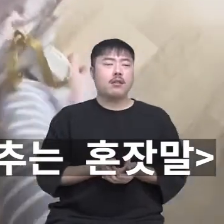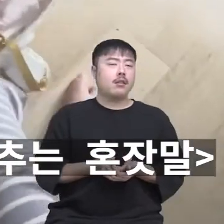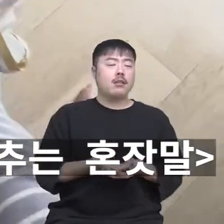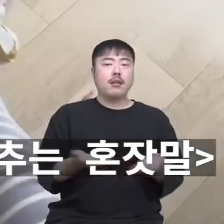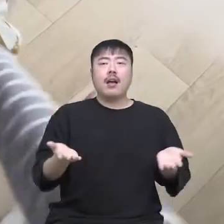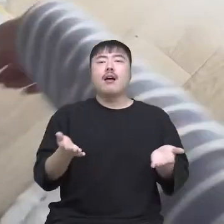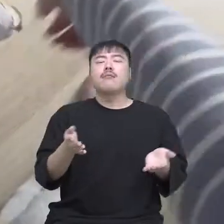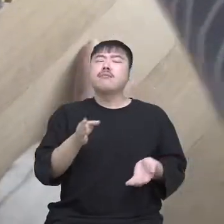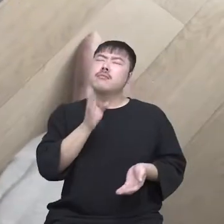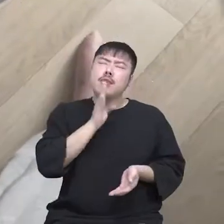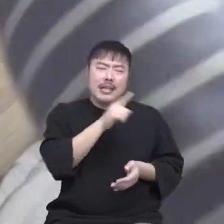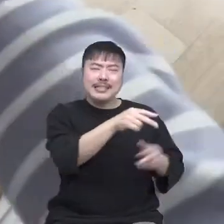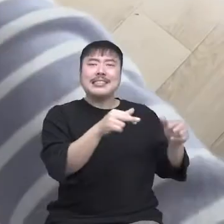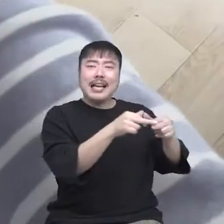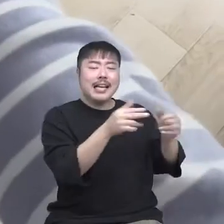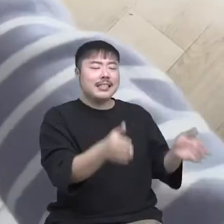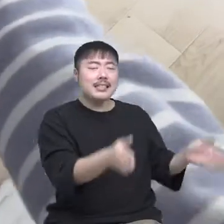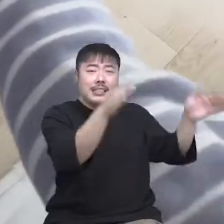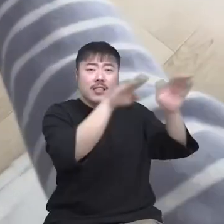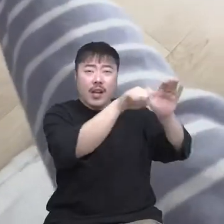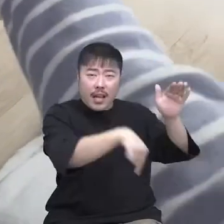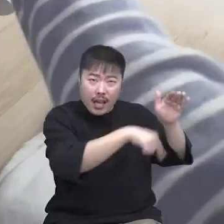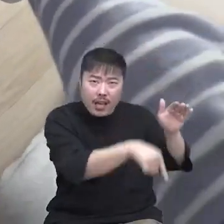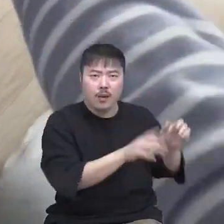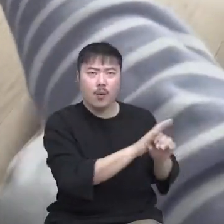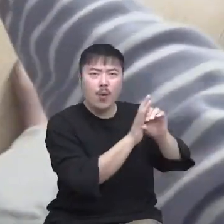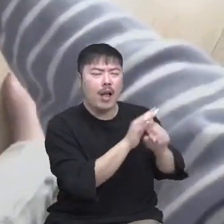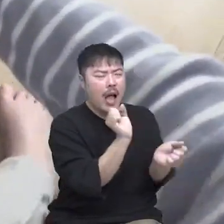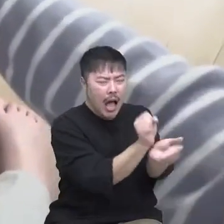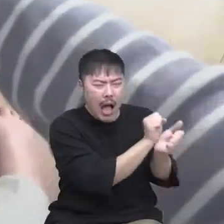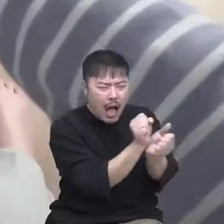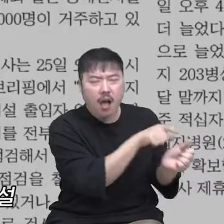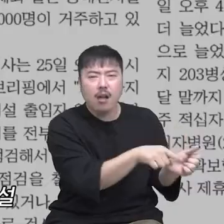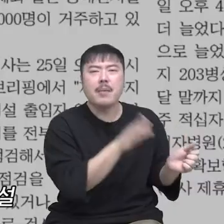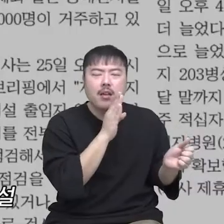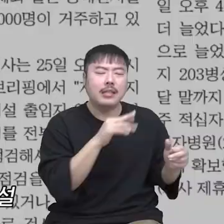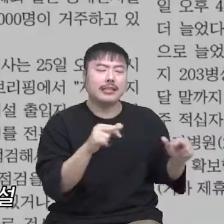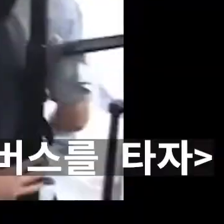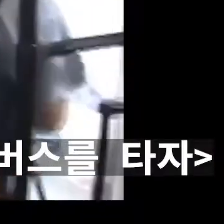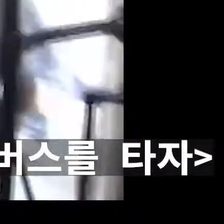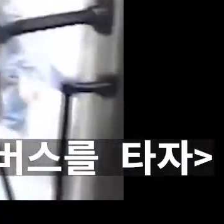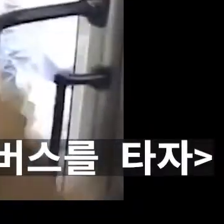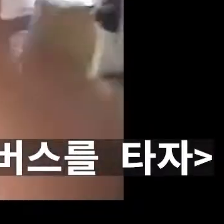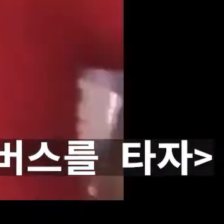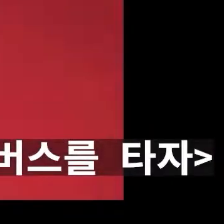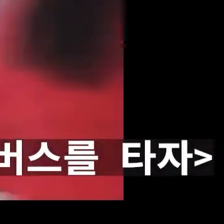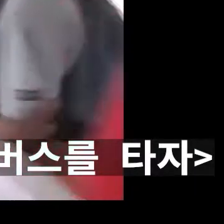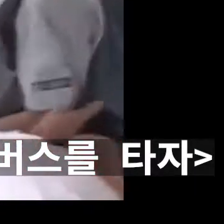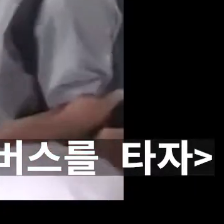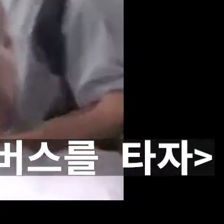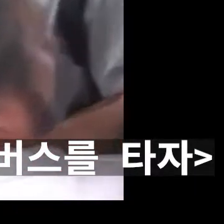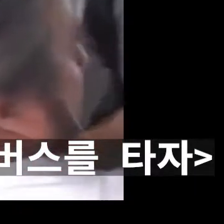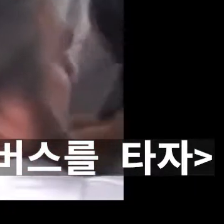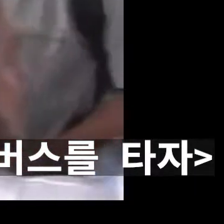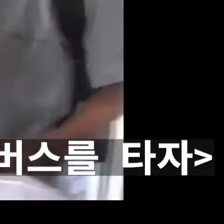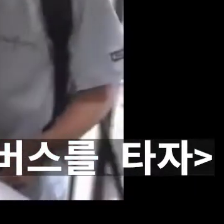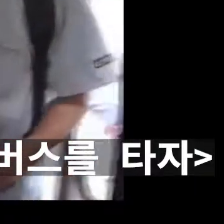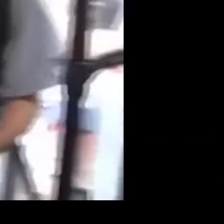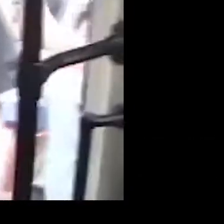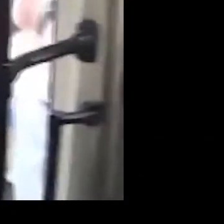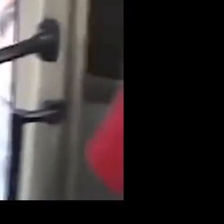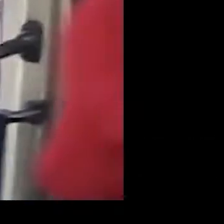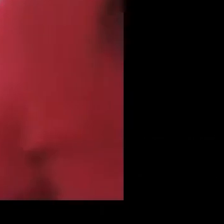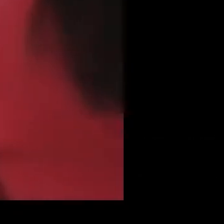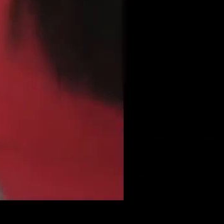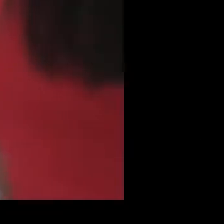코로나19 상황에서 장애인 노동자가 직면한 노동현실을 담은 작품 춤추는 혼잣말, 2001년 1월 오이도역 장애인